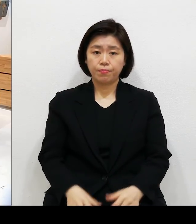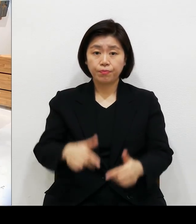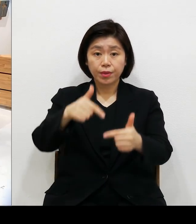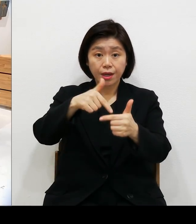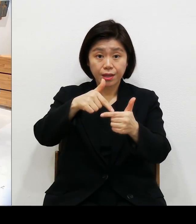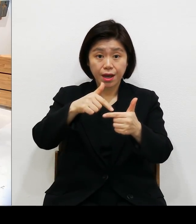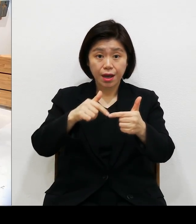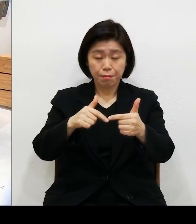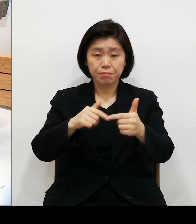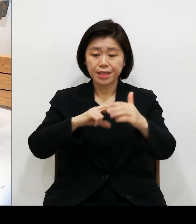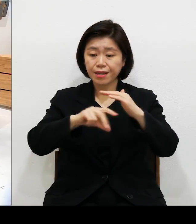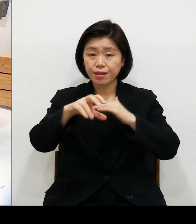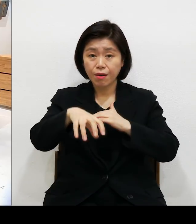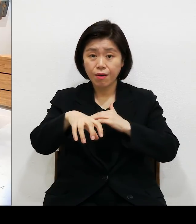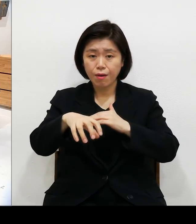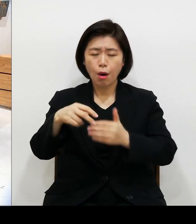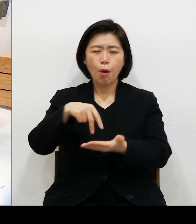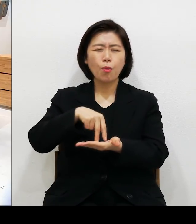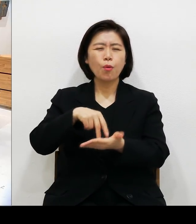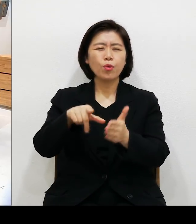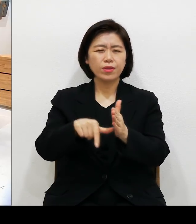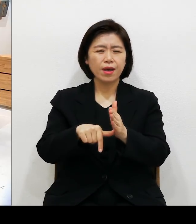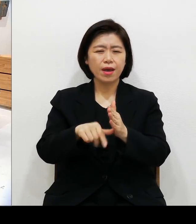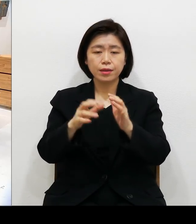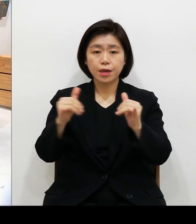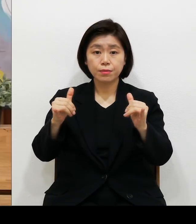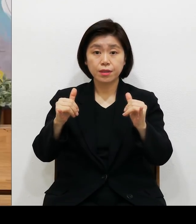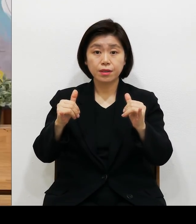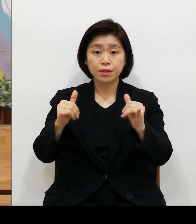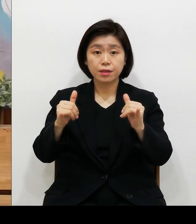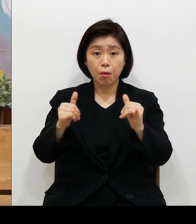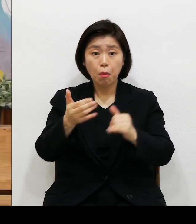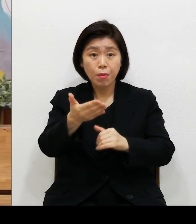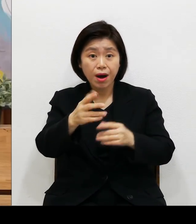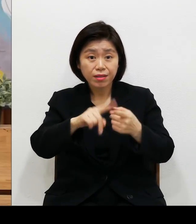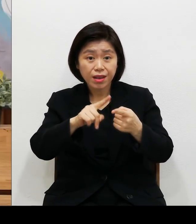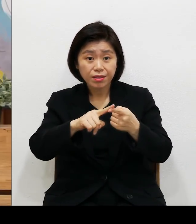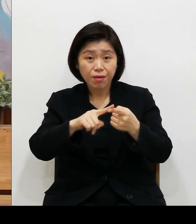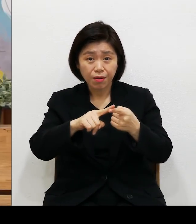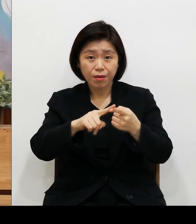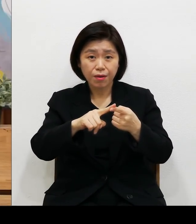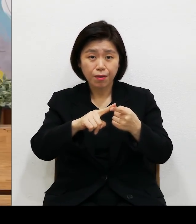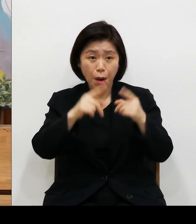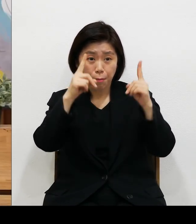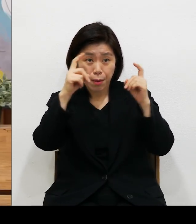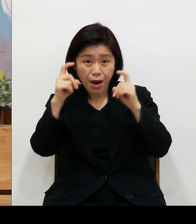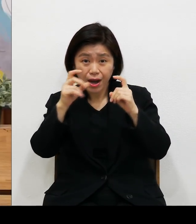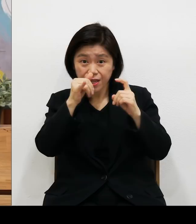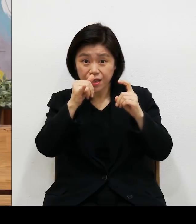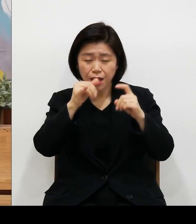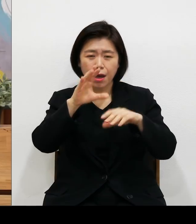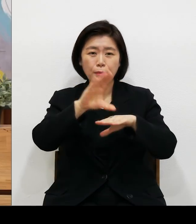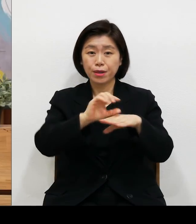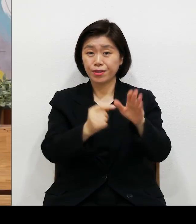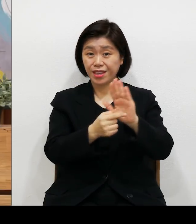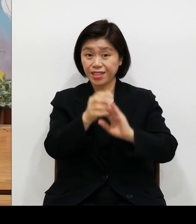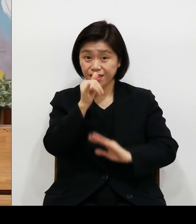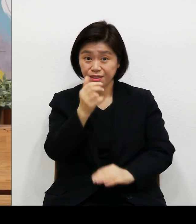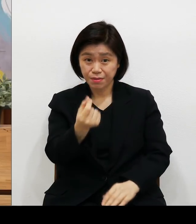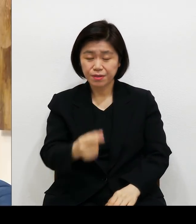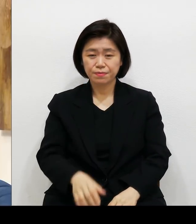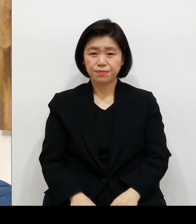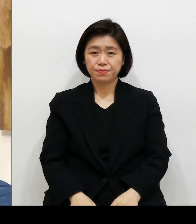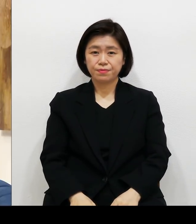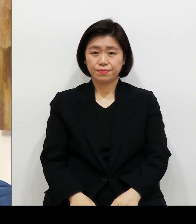계실 때 그 네. 모습을 보고 사람들이 이제 제보를 해서 네. 방송을 탔었죠. 저도 그 방송을 본 기억이 나거든요. 그렇죠.